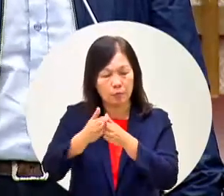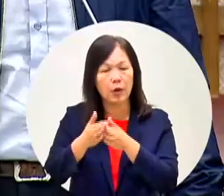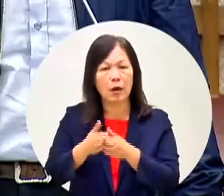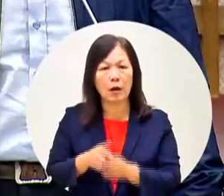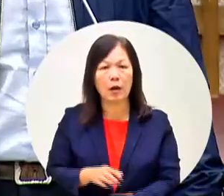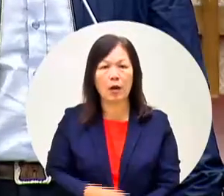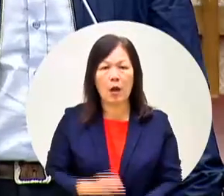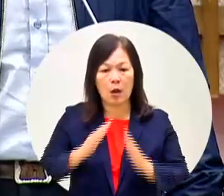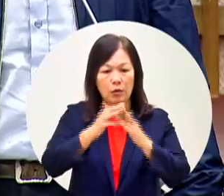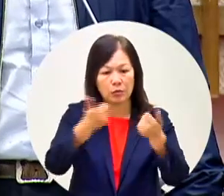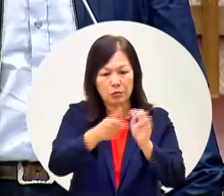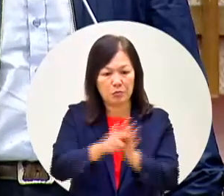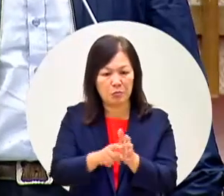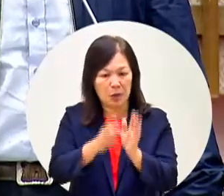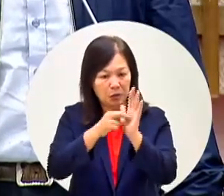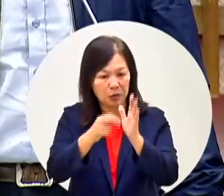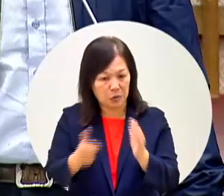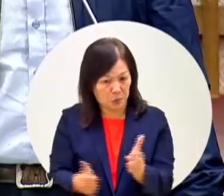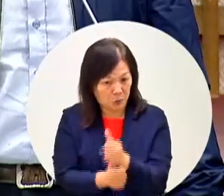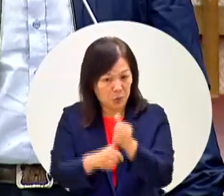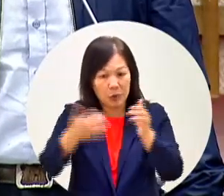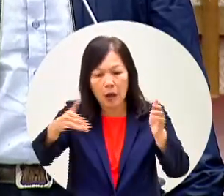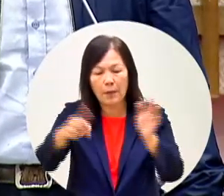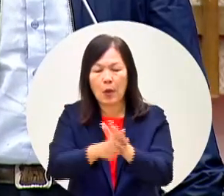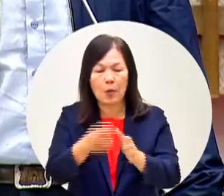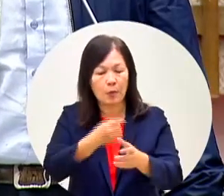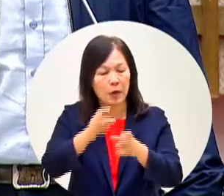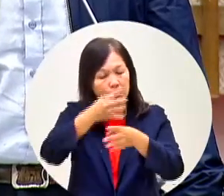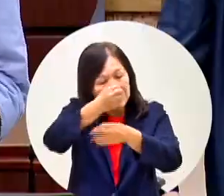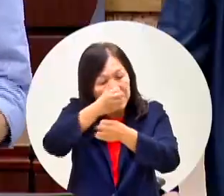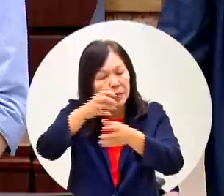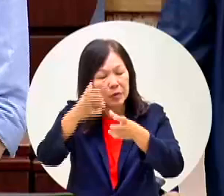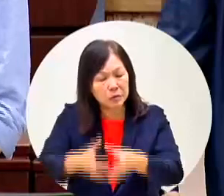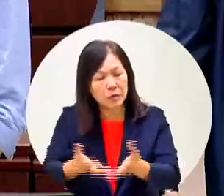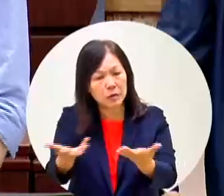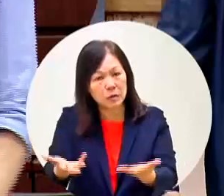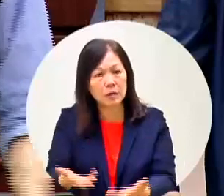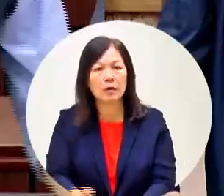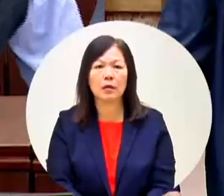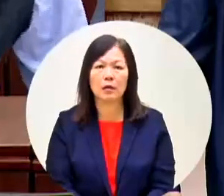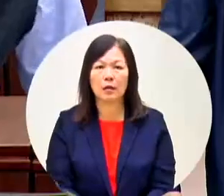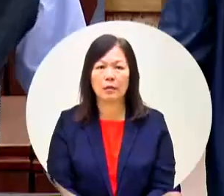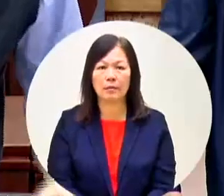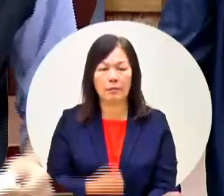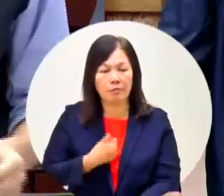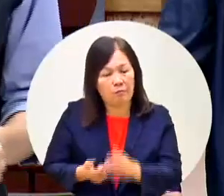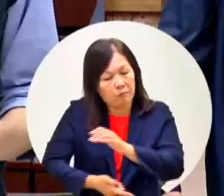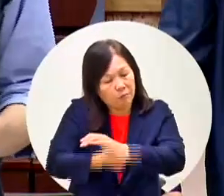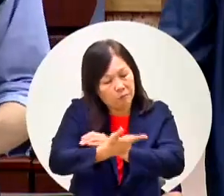什么时候要成立青年局啊？ 我们青年局尽快尽速，我已经责成